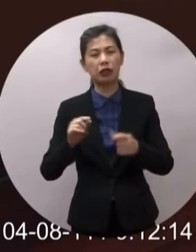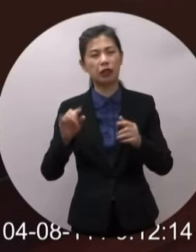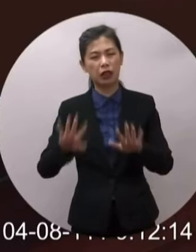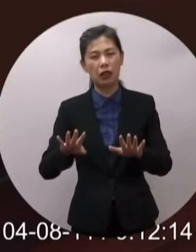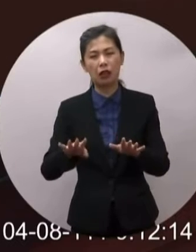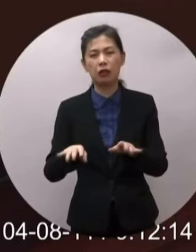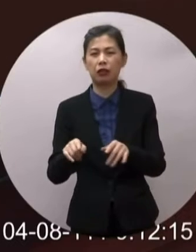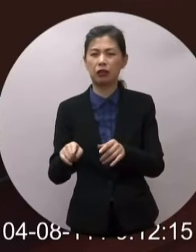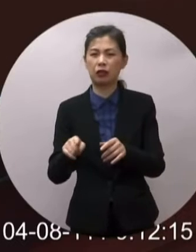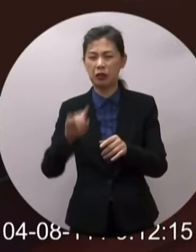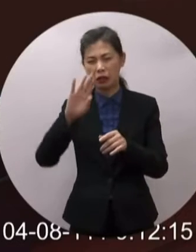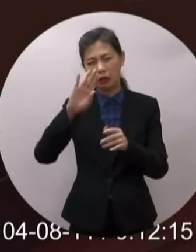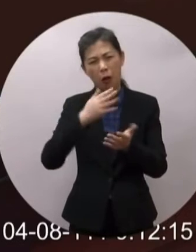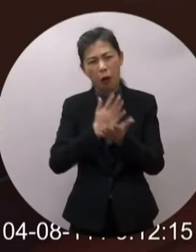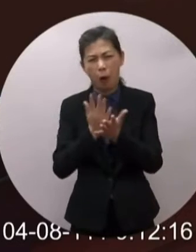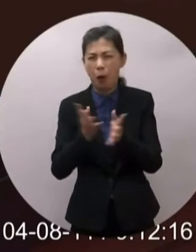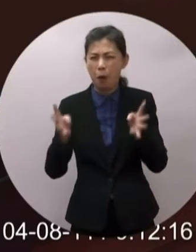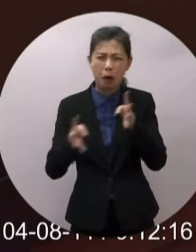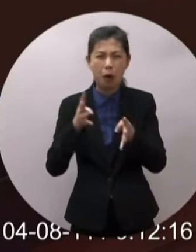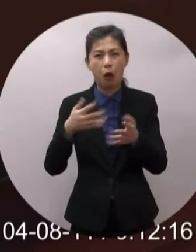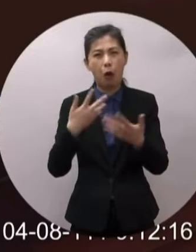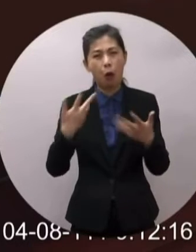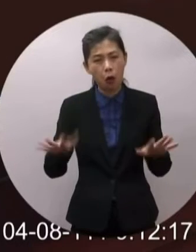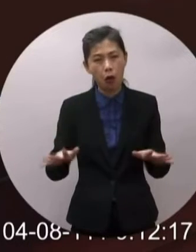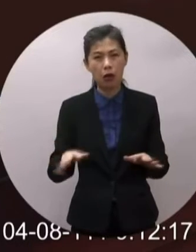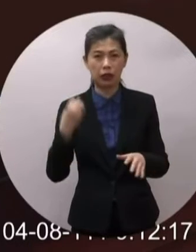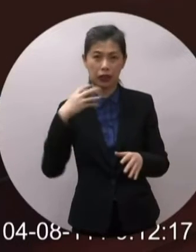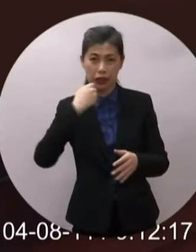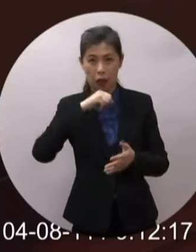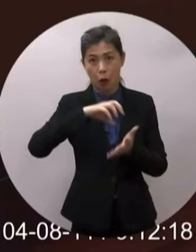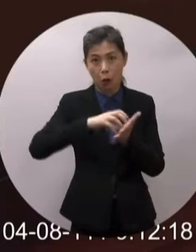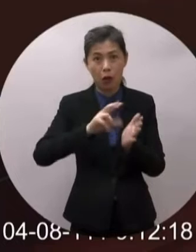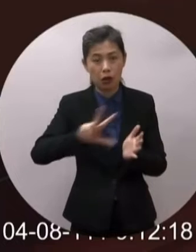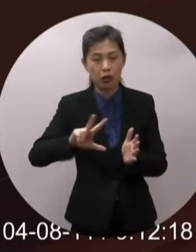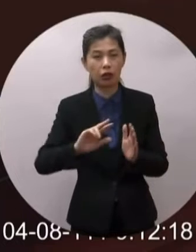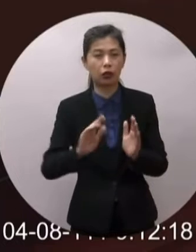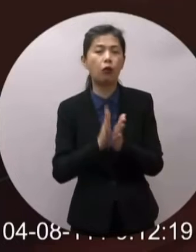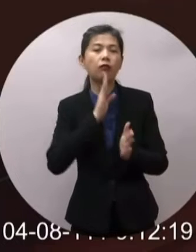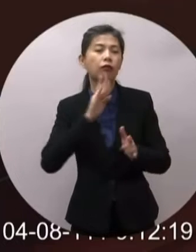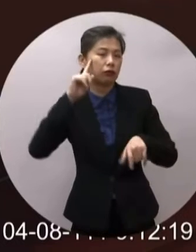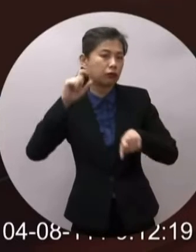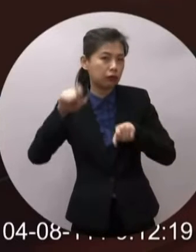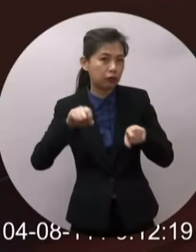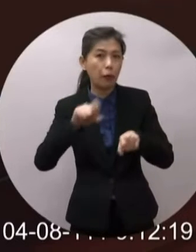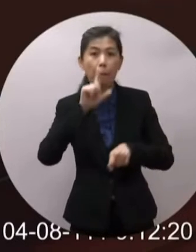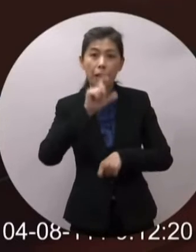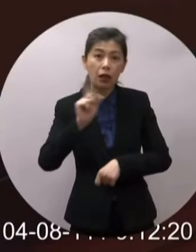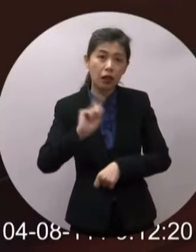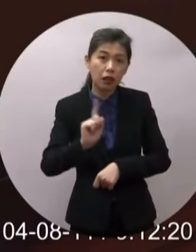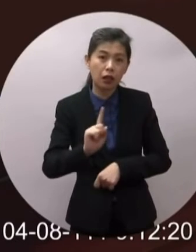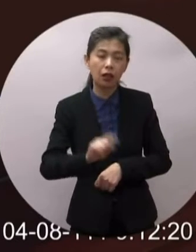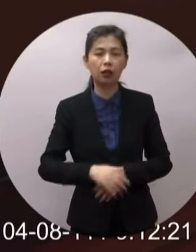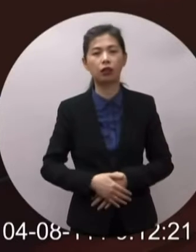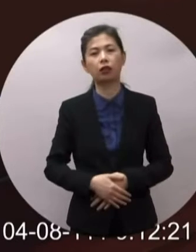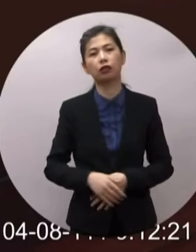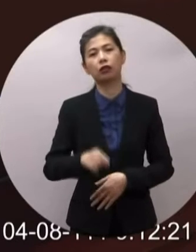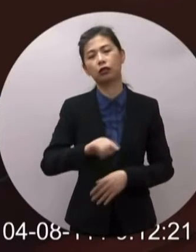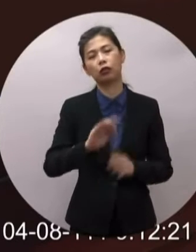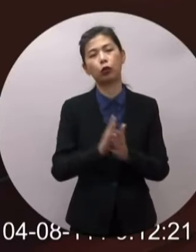零、不共存和新台湾模式，其实都是一种策略，那个策略就叫做 slogan 的策